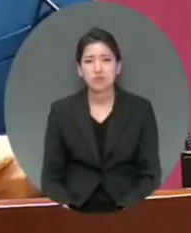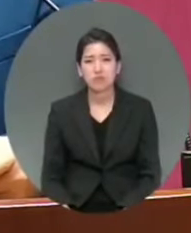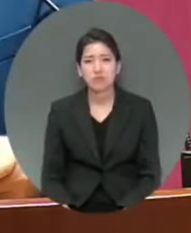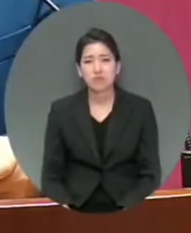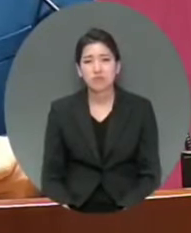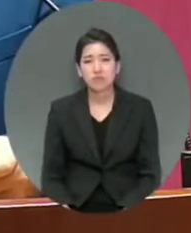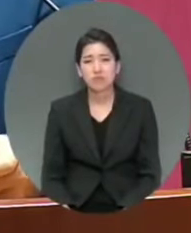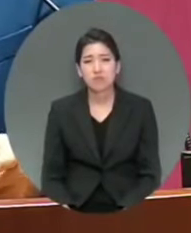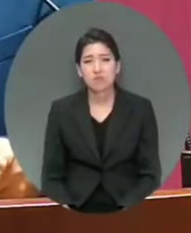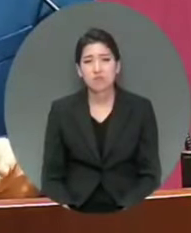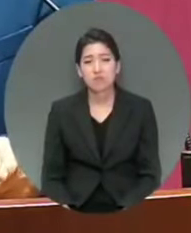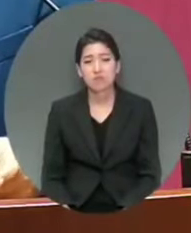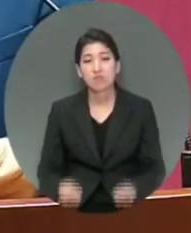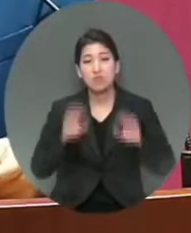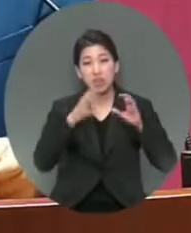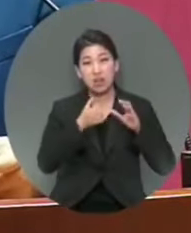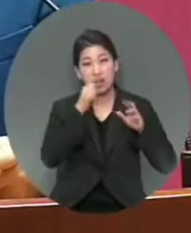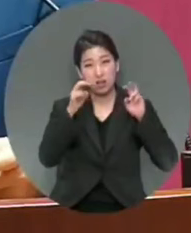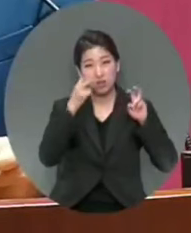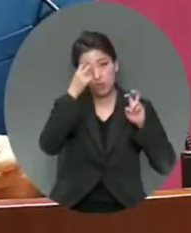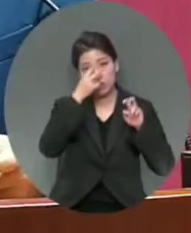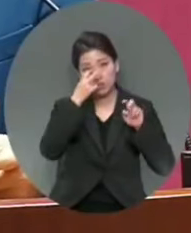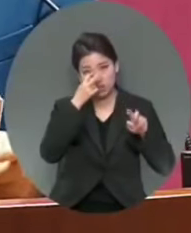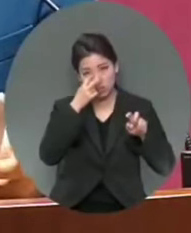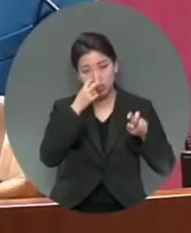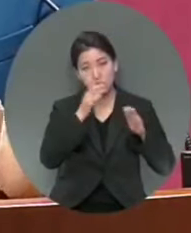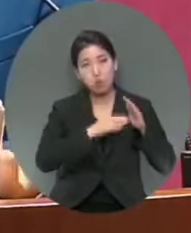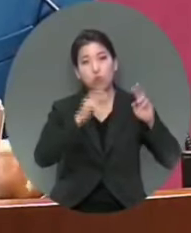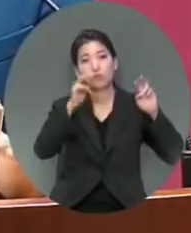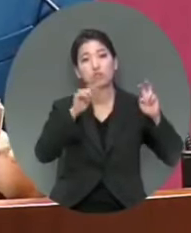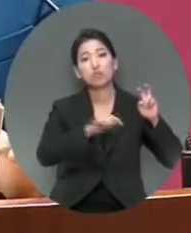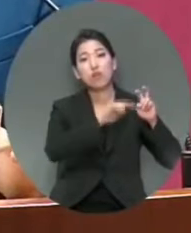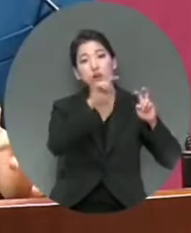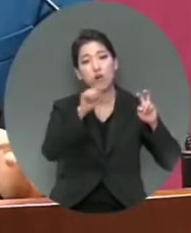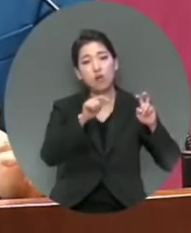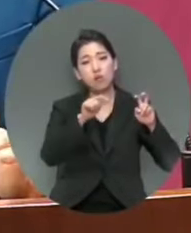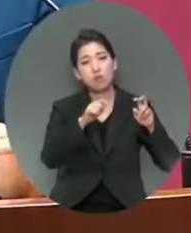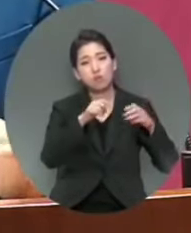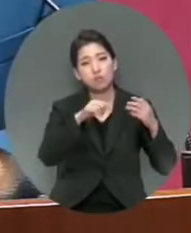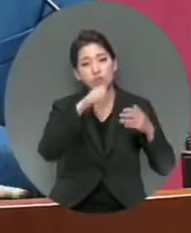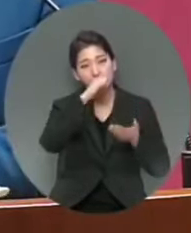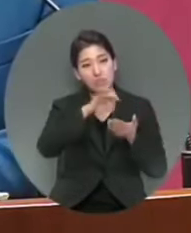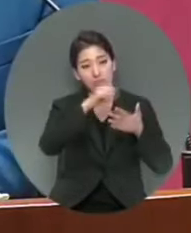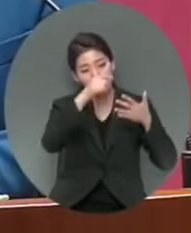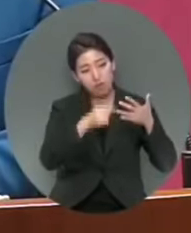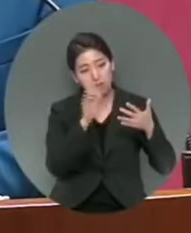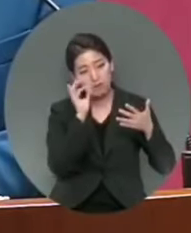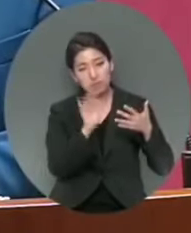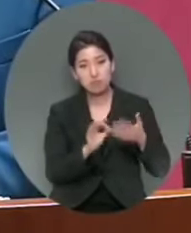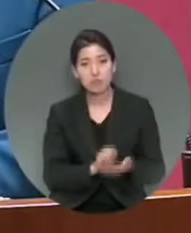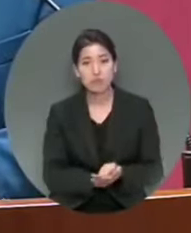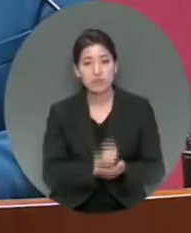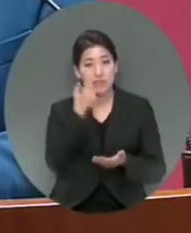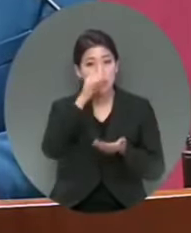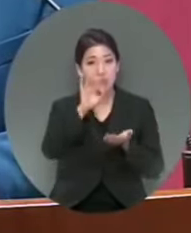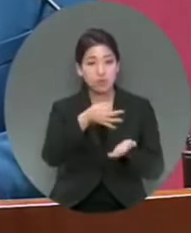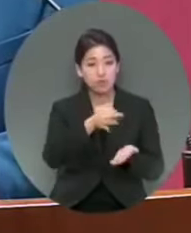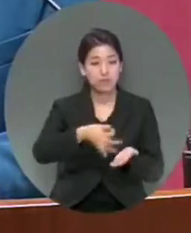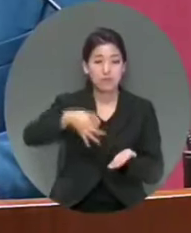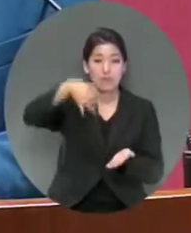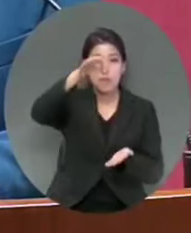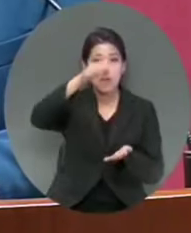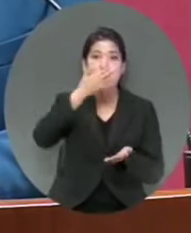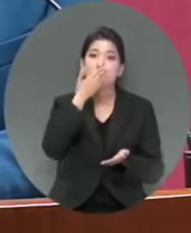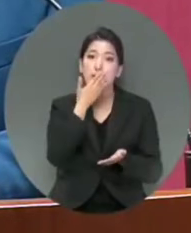공기업 준정부기관 이 예산 운용지침 관련 한번 좀 부분 좀 봐주세요. 거기 보시면은 총 인건비 증액 편성 기준이